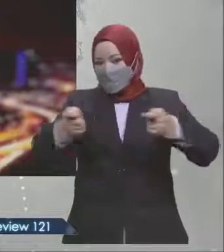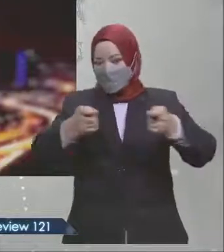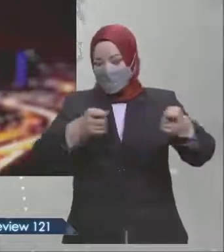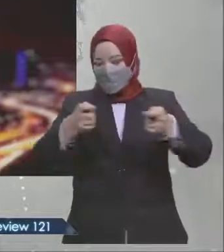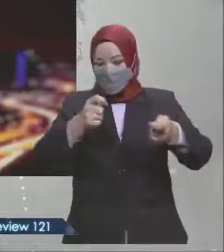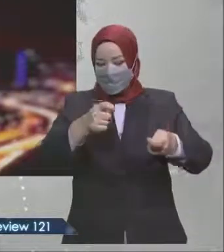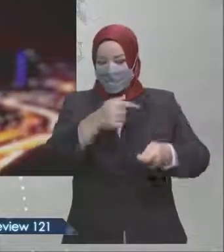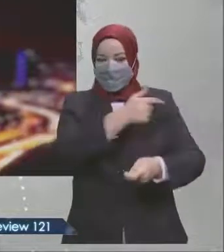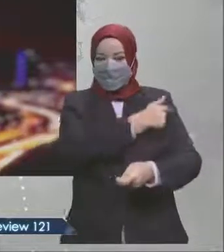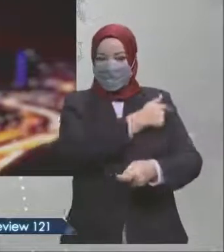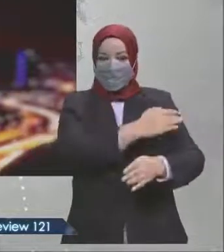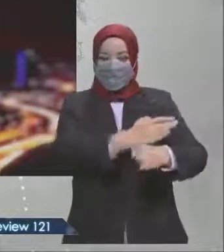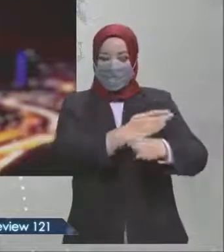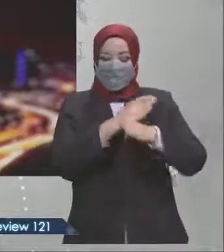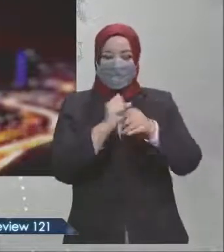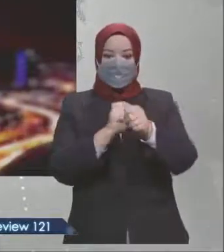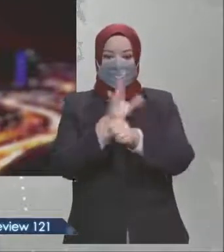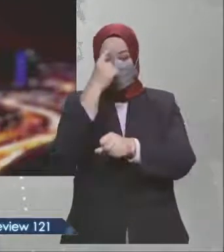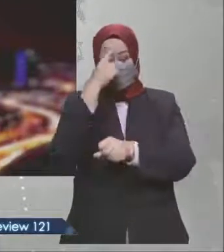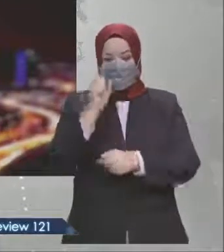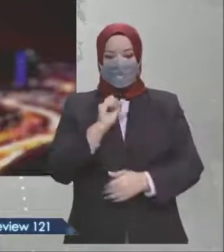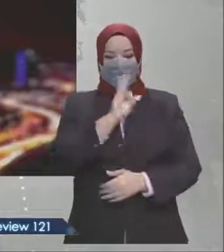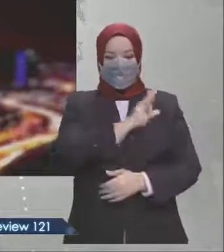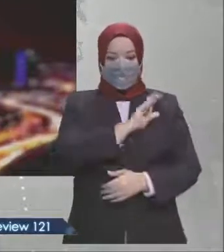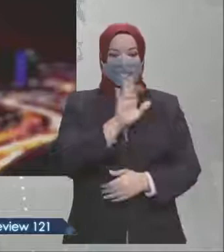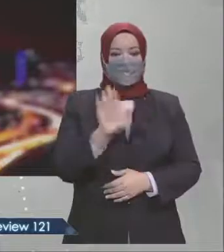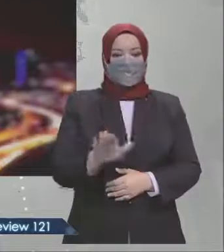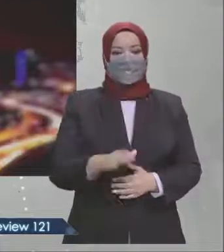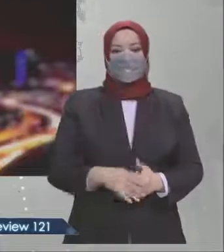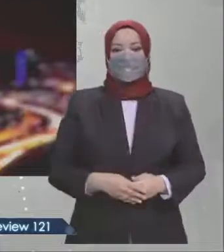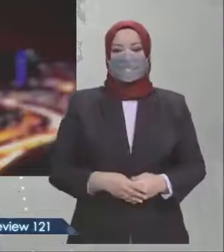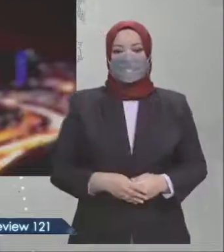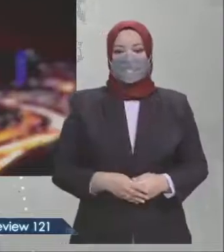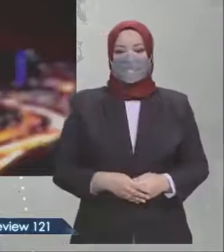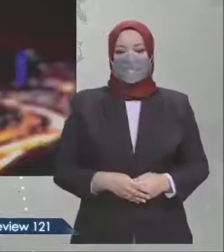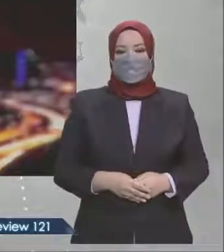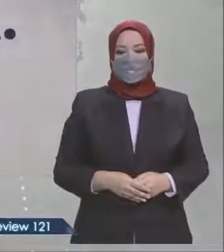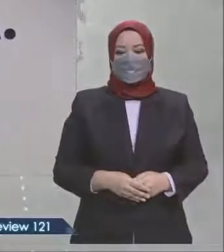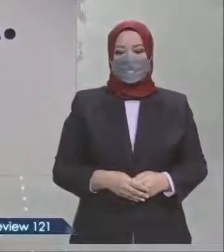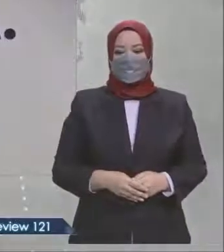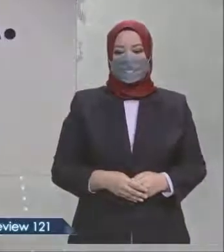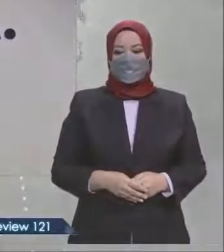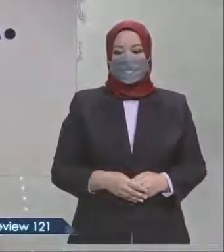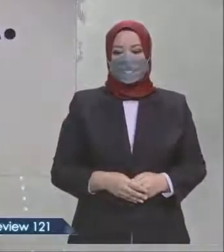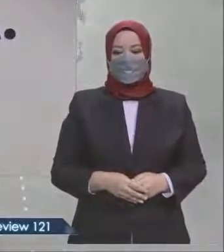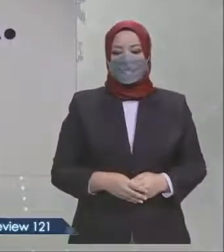menguruskan pengendalian suntikan vaksinasi terhadap pekerja sektor itu.